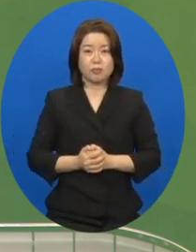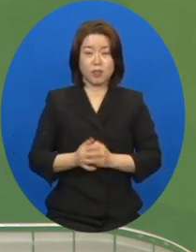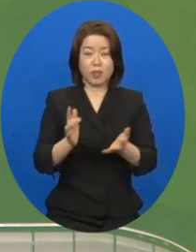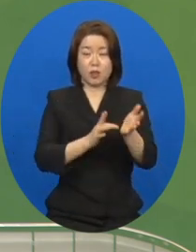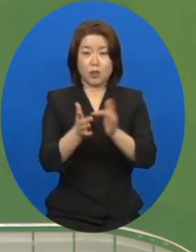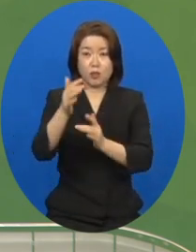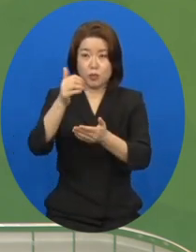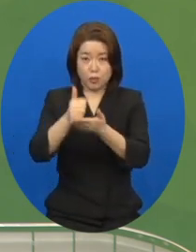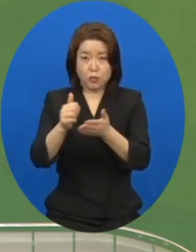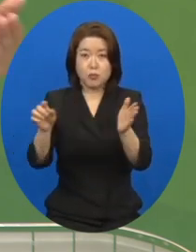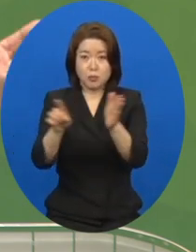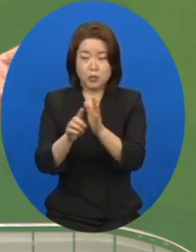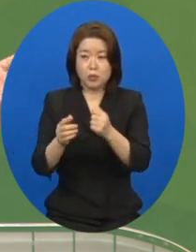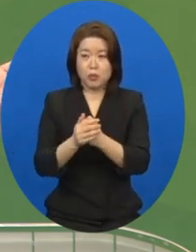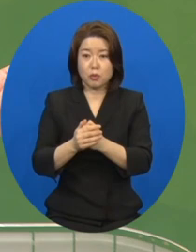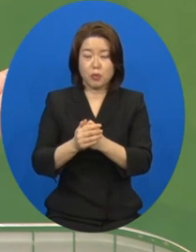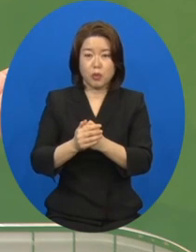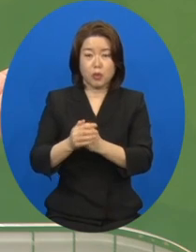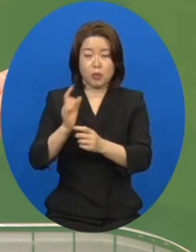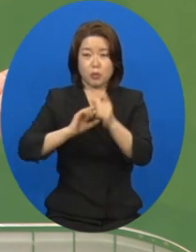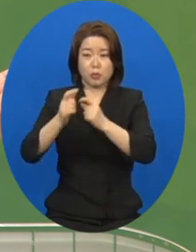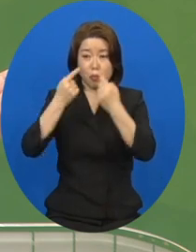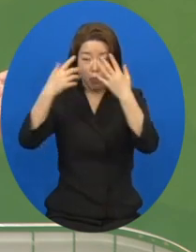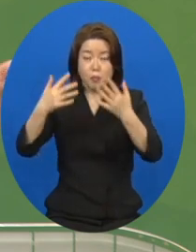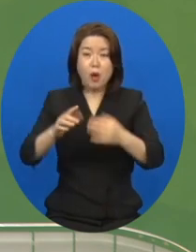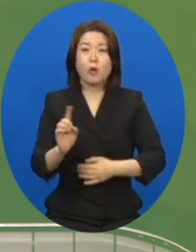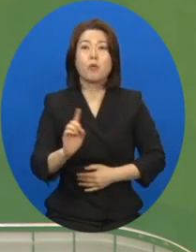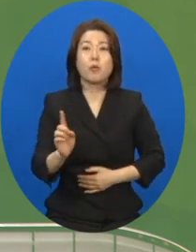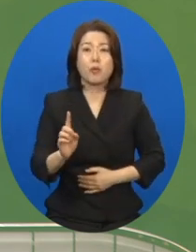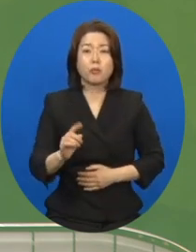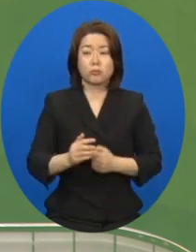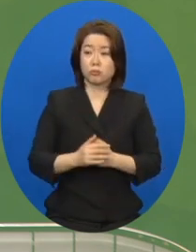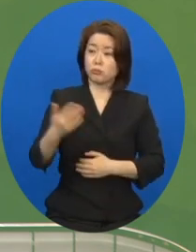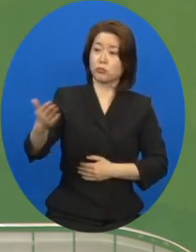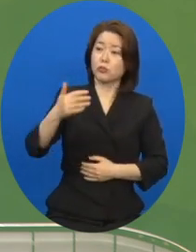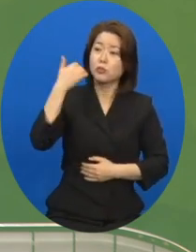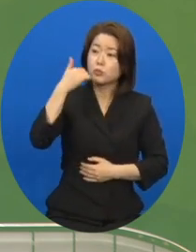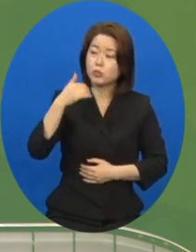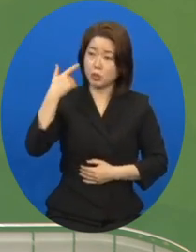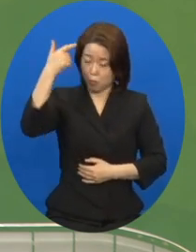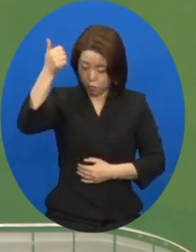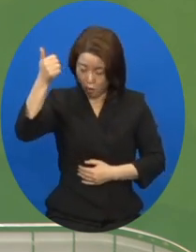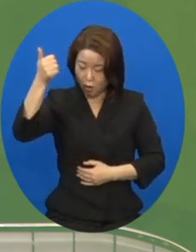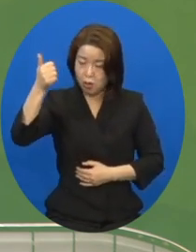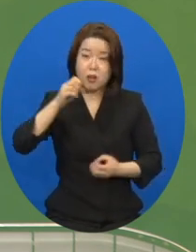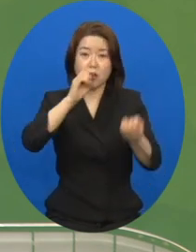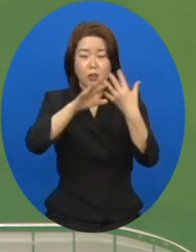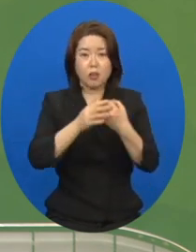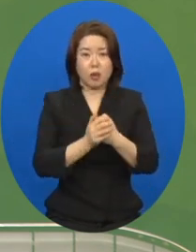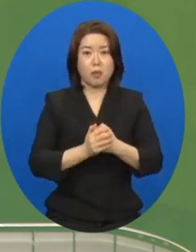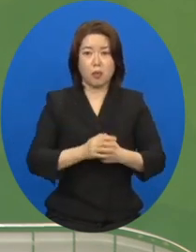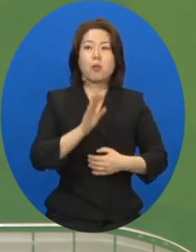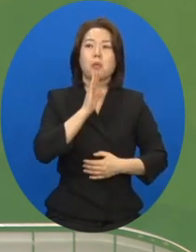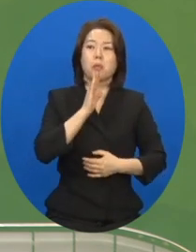예수 믿는 것 이보다 더 분명할 수 어디 있어요? 당신 누굽니까? 저 목사입니다. 그러면 뭐 당연히 예수님